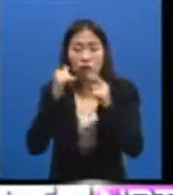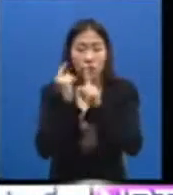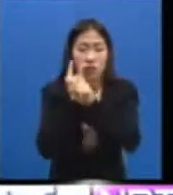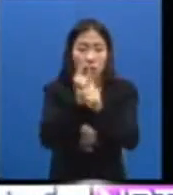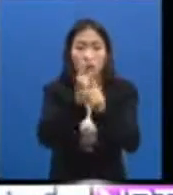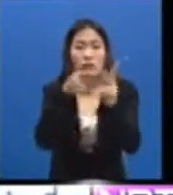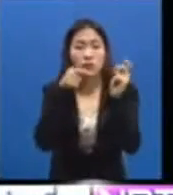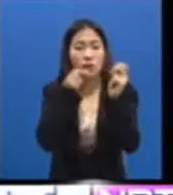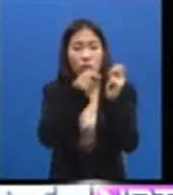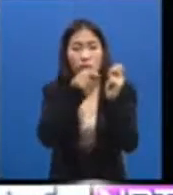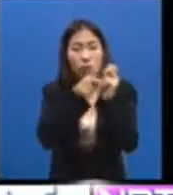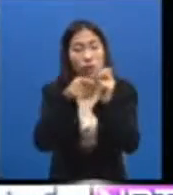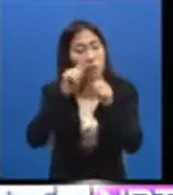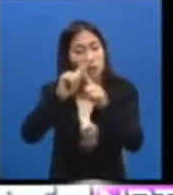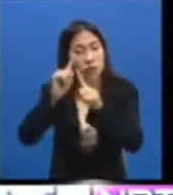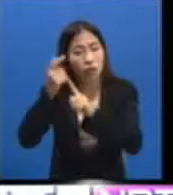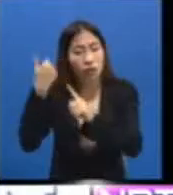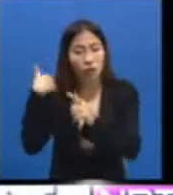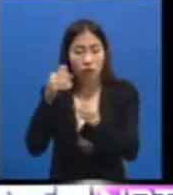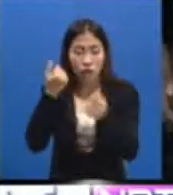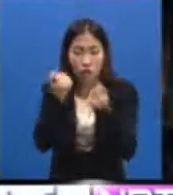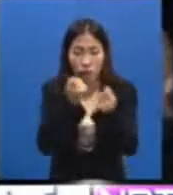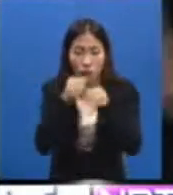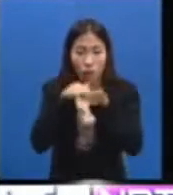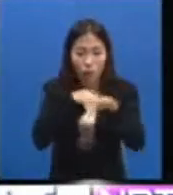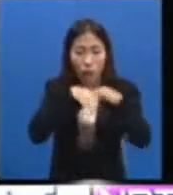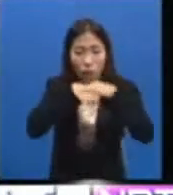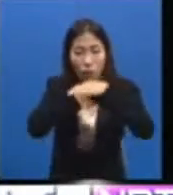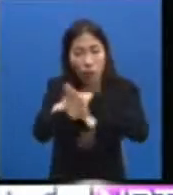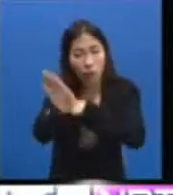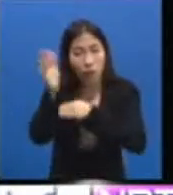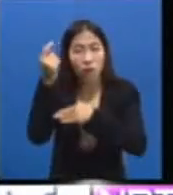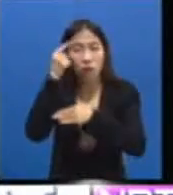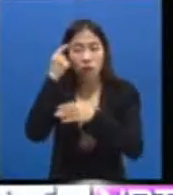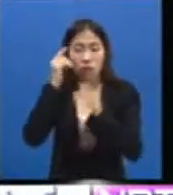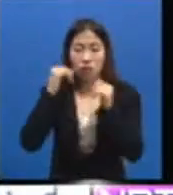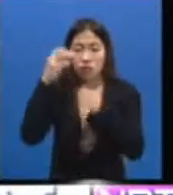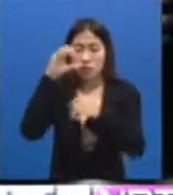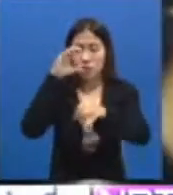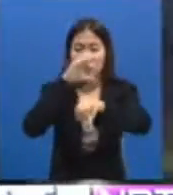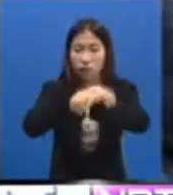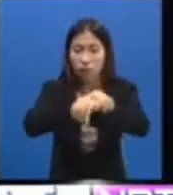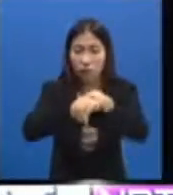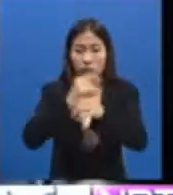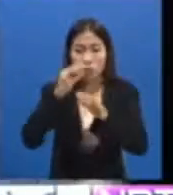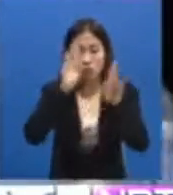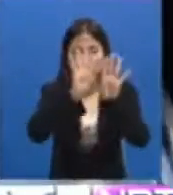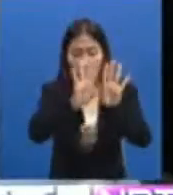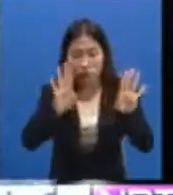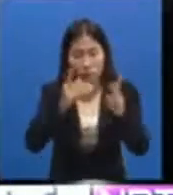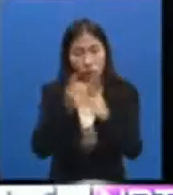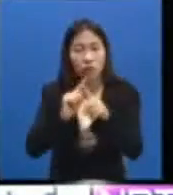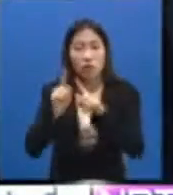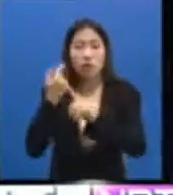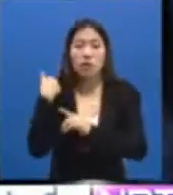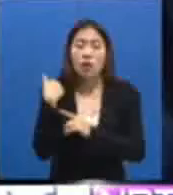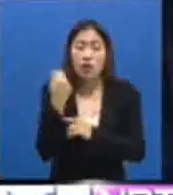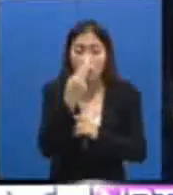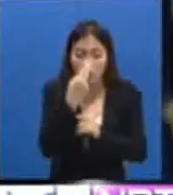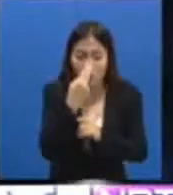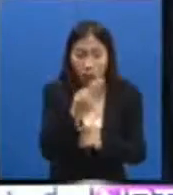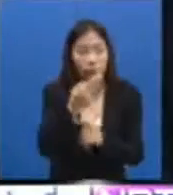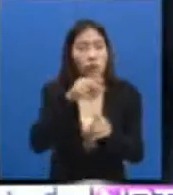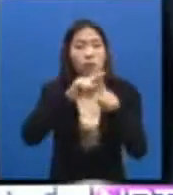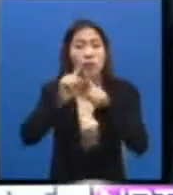ทางอำเภอศรีวิไลหลังขับรถหลบหนีเจ้าหน้าที่ที่ตั้งด่านสกัดจับบริเวณสี่แยกไฟแดงก่อนเข้าเมืองบึงกามา